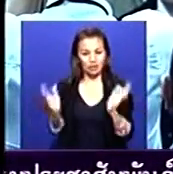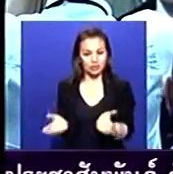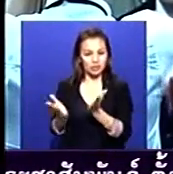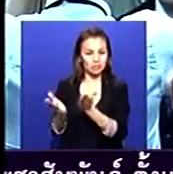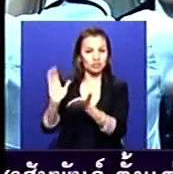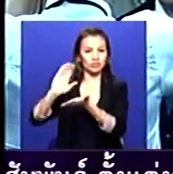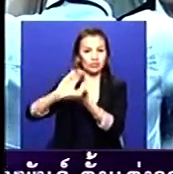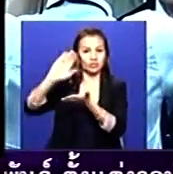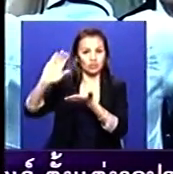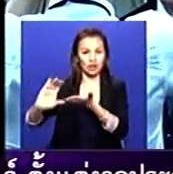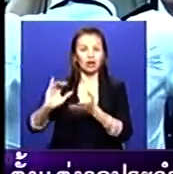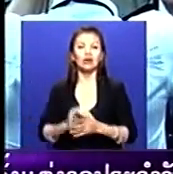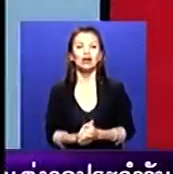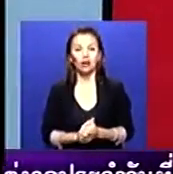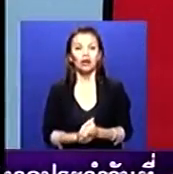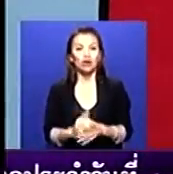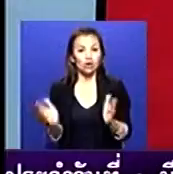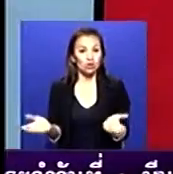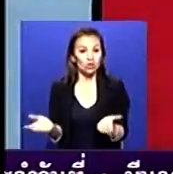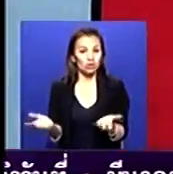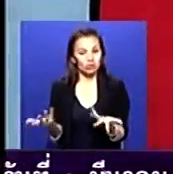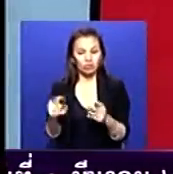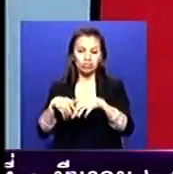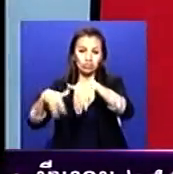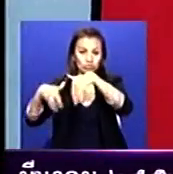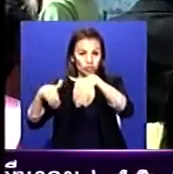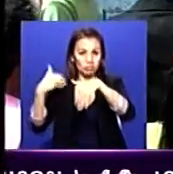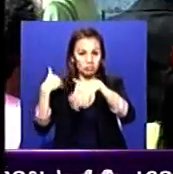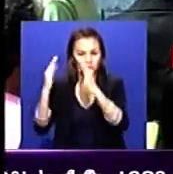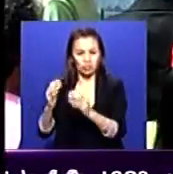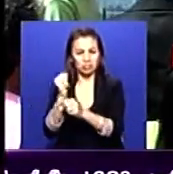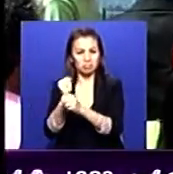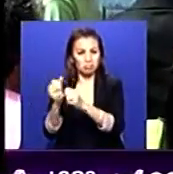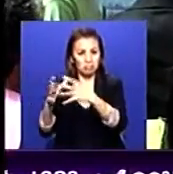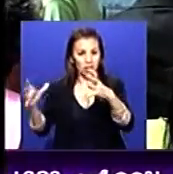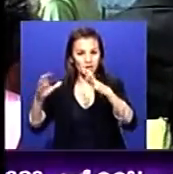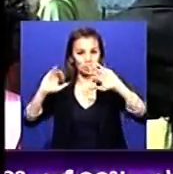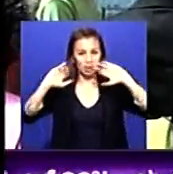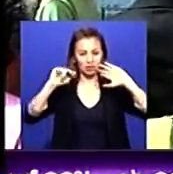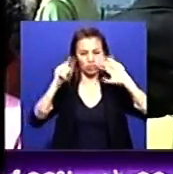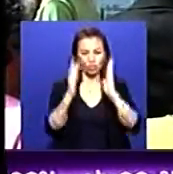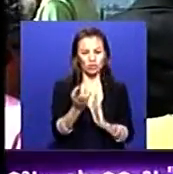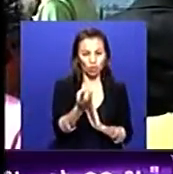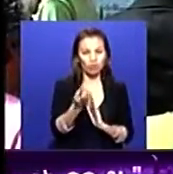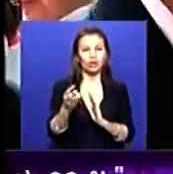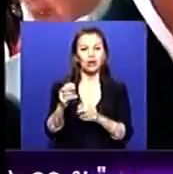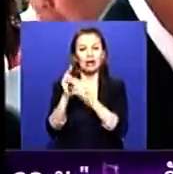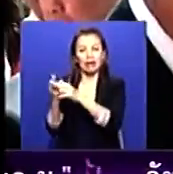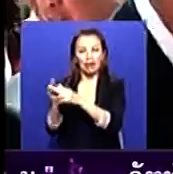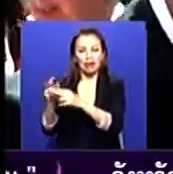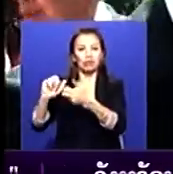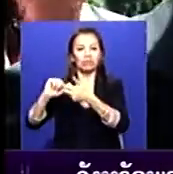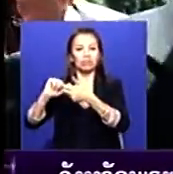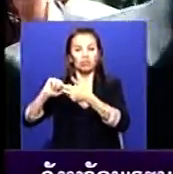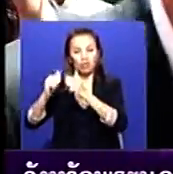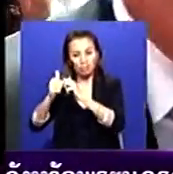มาณอย่างไรก็ตามเนื่องจากชุมชนมีมากกว่าเจ้าหน้าที่รัฐหากชุมชนช่วยกันจะทำให้การแก้ปัญหาทำได้เร็วขึ้นเช่นโคร